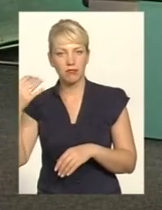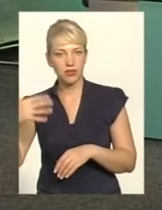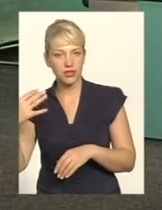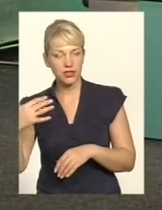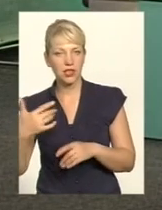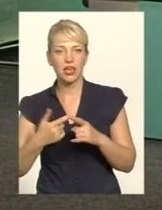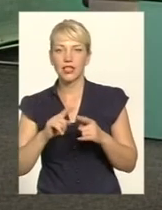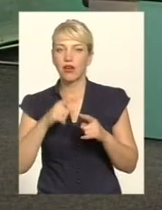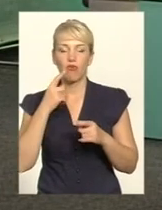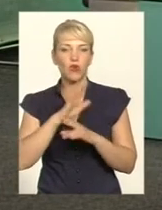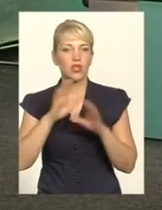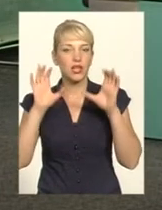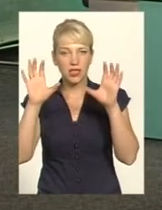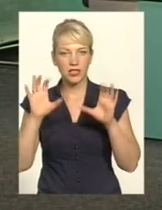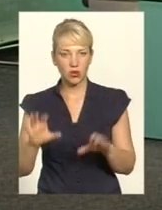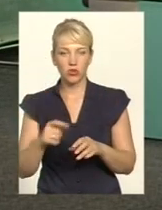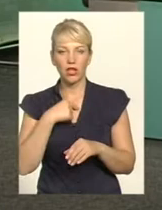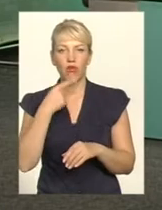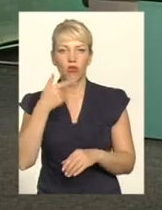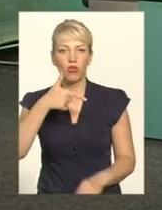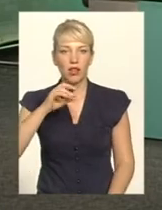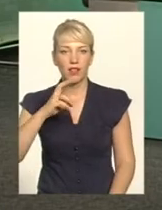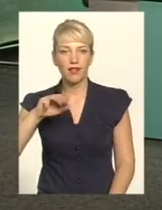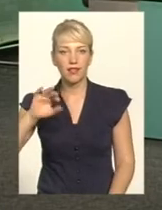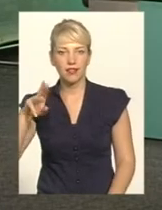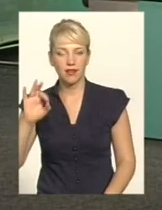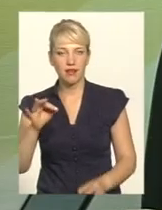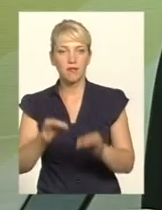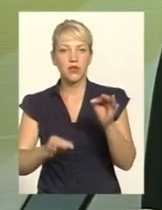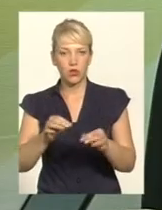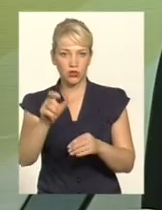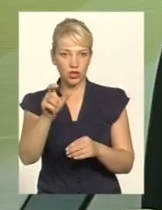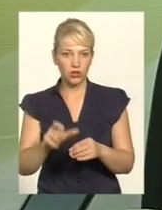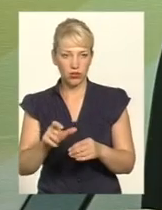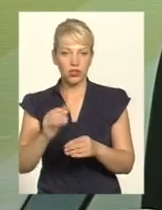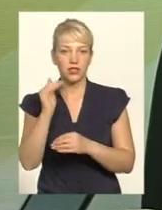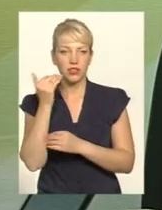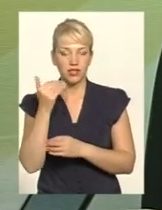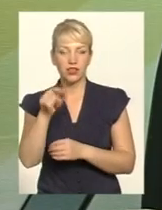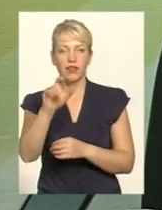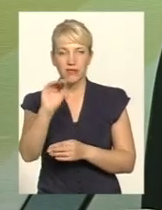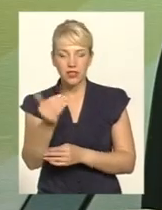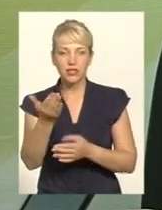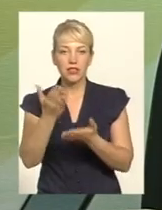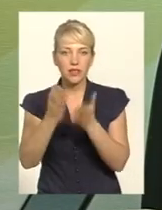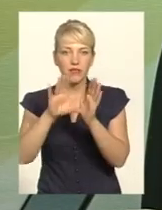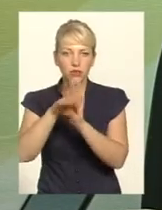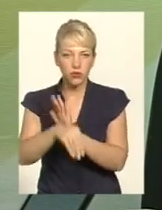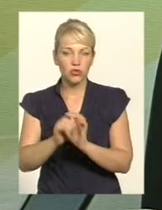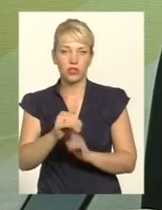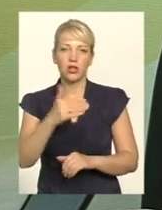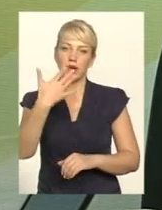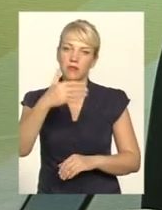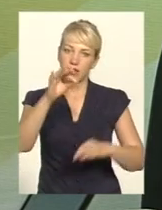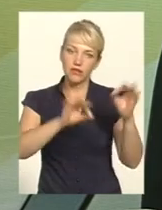не про законодавство кажу, а про генетичну спадковість. От приходить дитина, в ній вже 50%